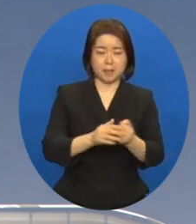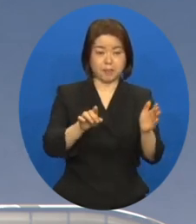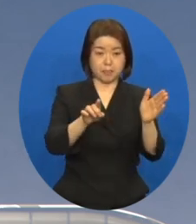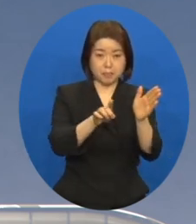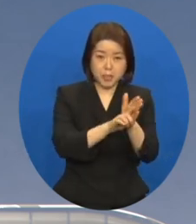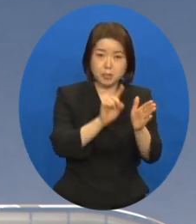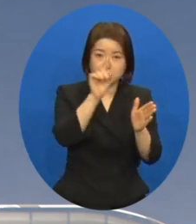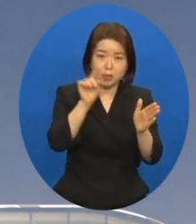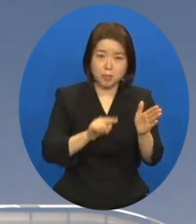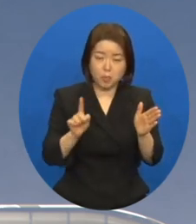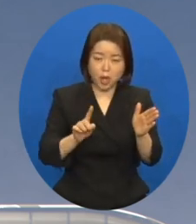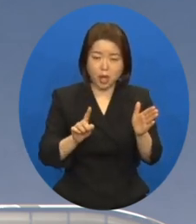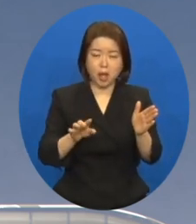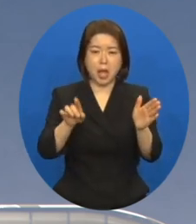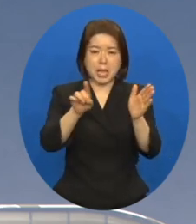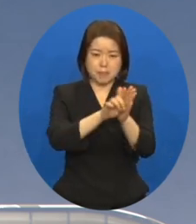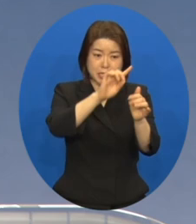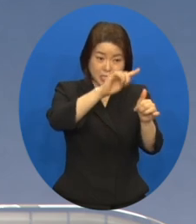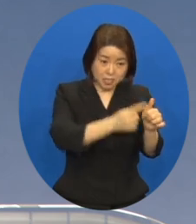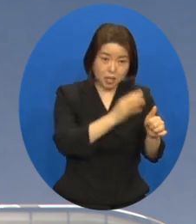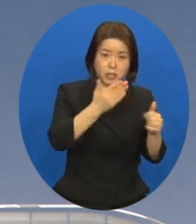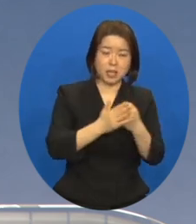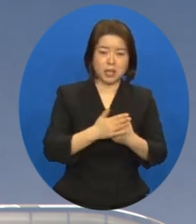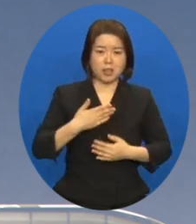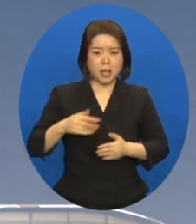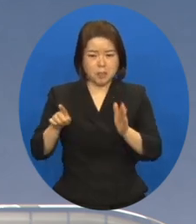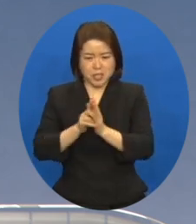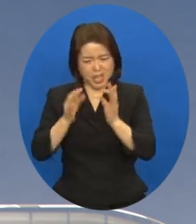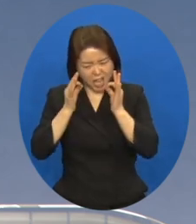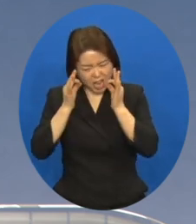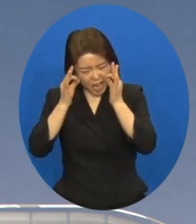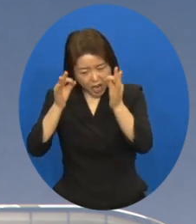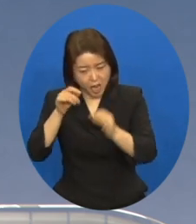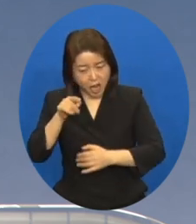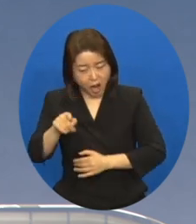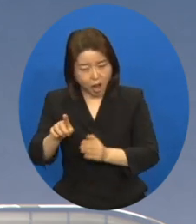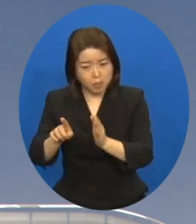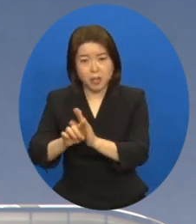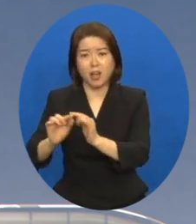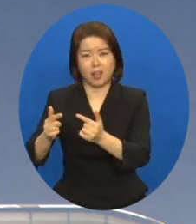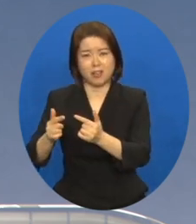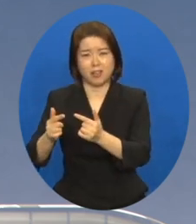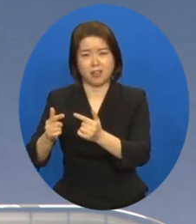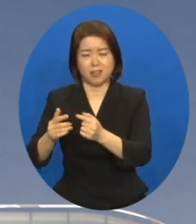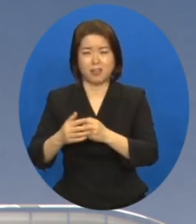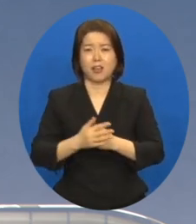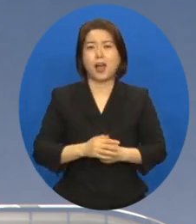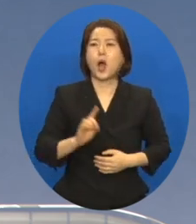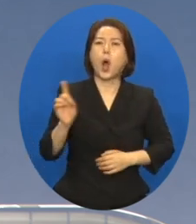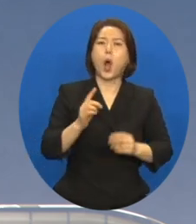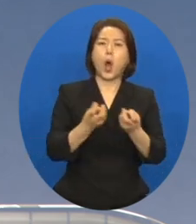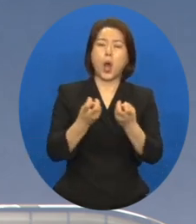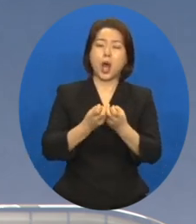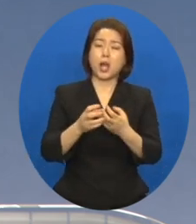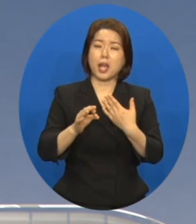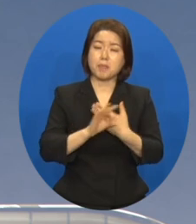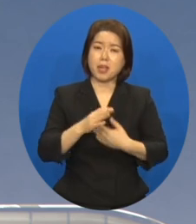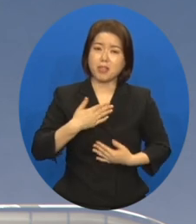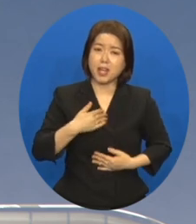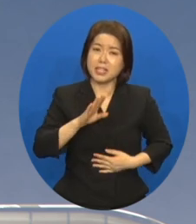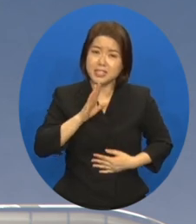믿음은 믿어줘야 되는 거지 믿으려고 애를 쓴다고 믿는 건 아니거든요. 어떻게 해야 내가